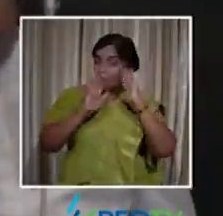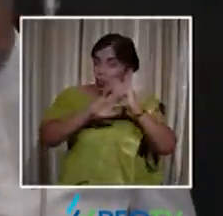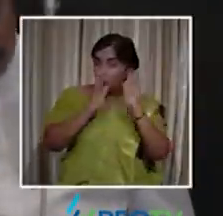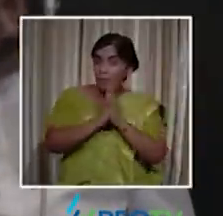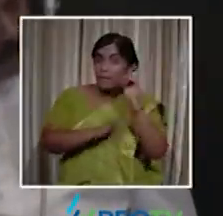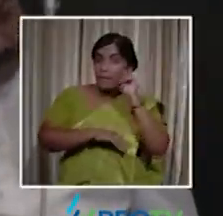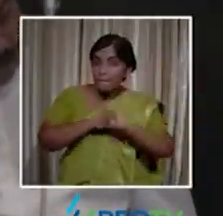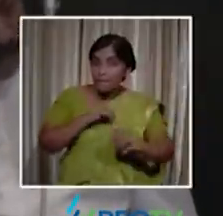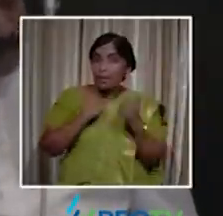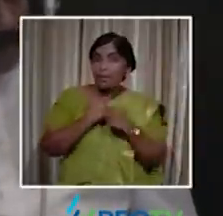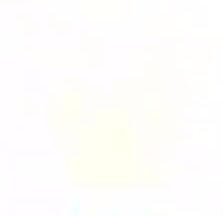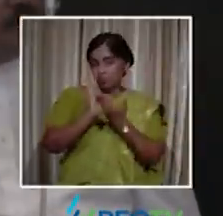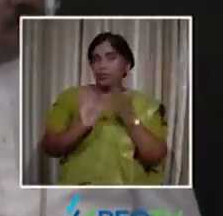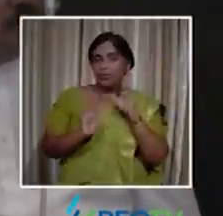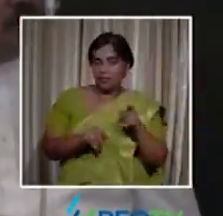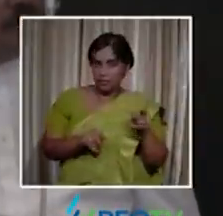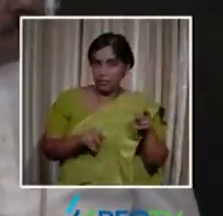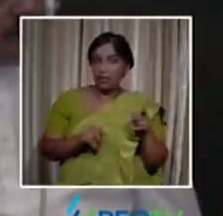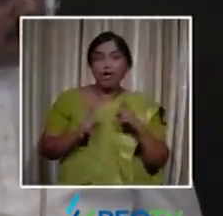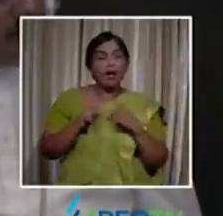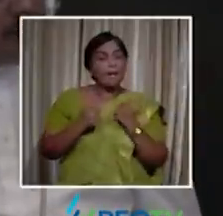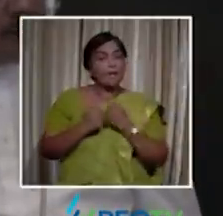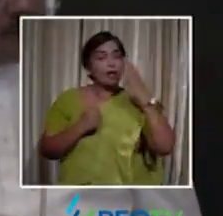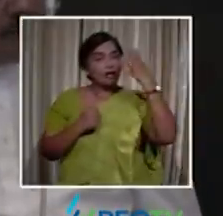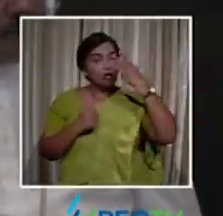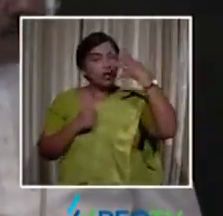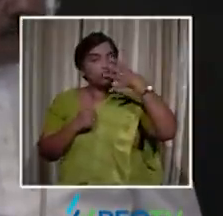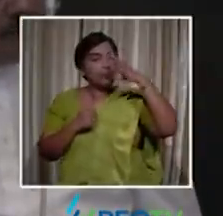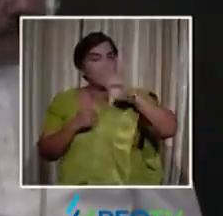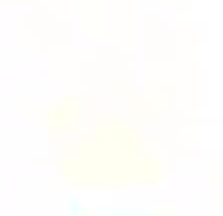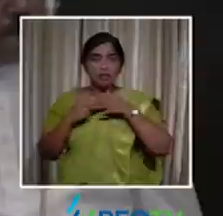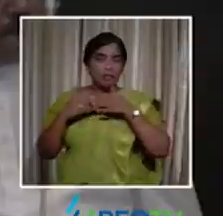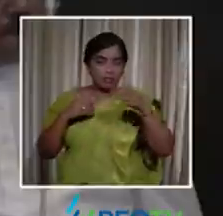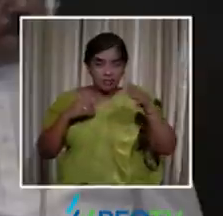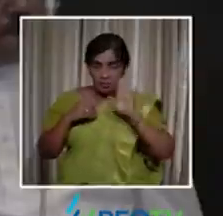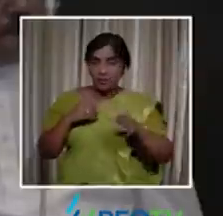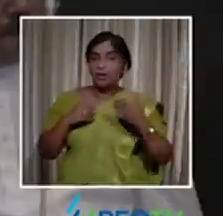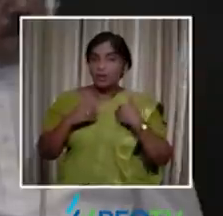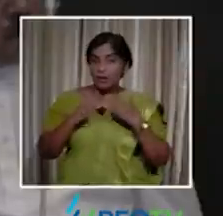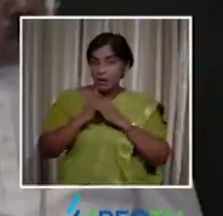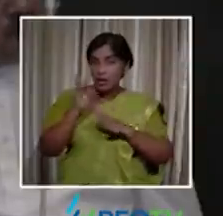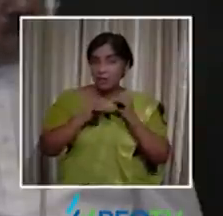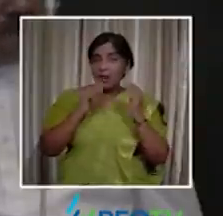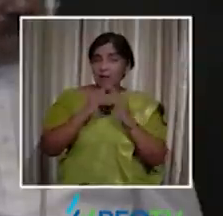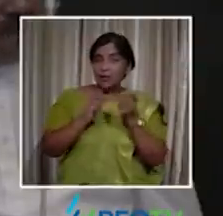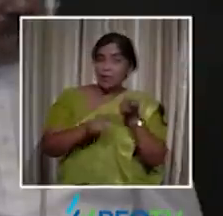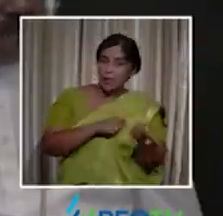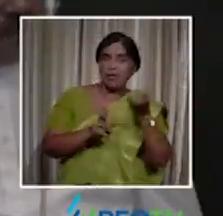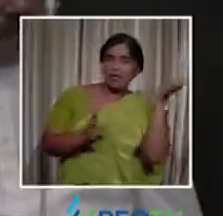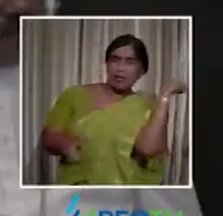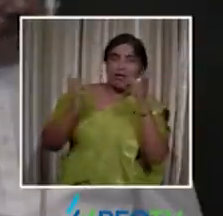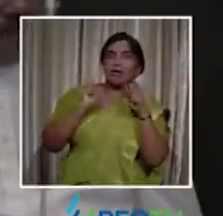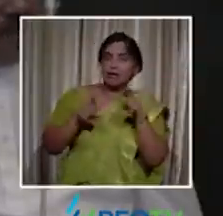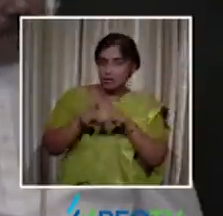සංවිධානාත්මක වුණා කියන එකට ඕනතරම් සාධක තියෙනවා. අප්‍රේල් 3 4 5 කියන දවස් කීපය ඇතුලේ අපේ මන්ත්‍රීවරුන්ගේ නිවාසවලට ප්‍රහාර එල්ලුණා පමණක්